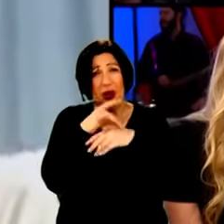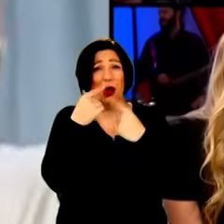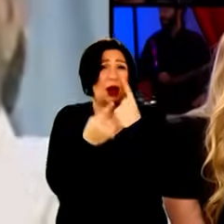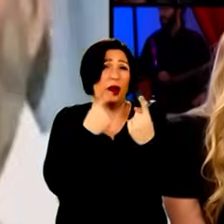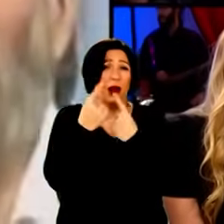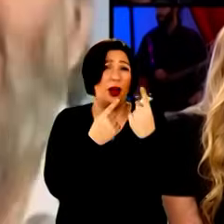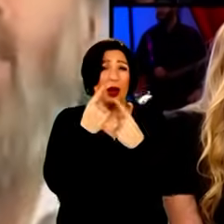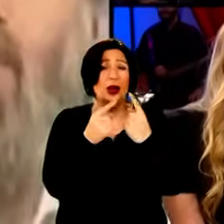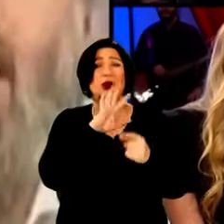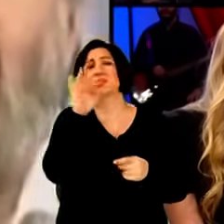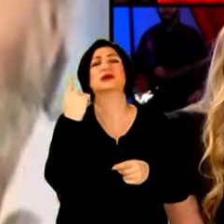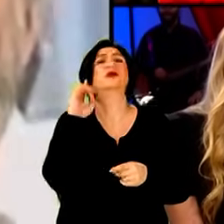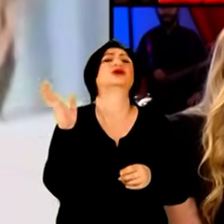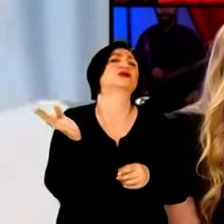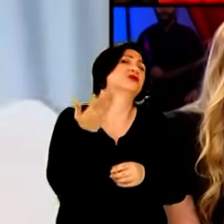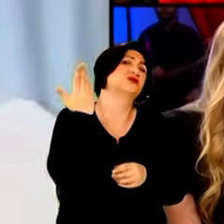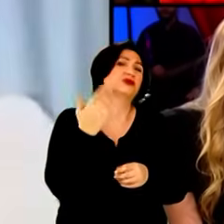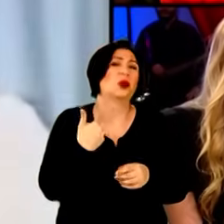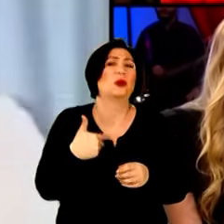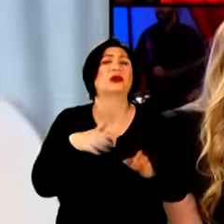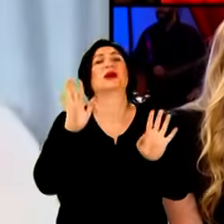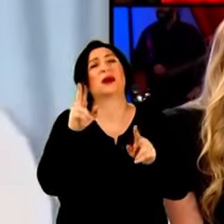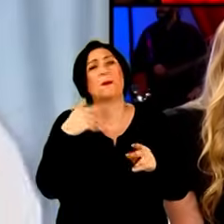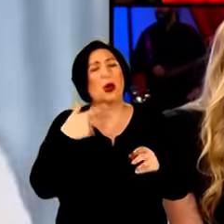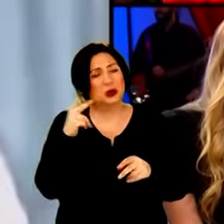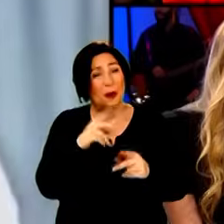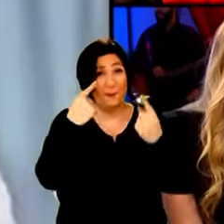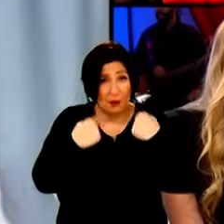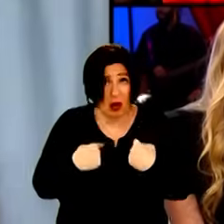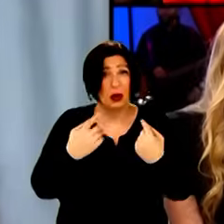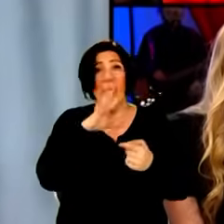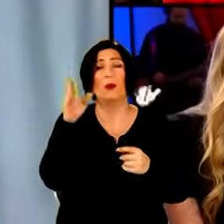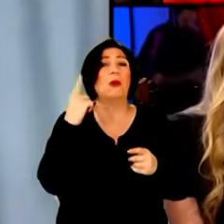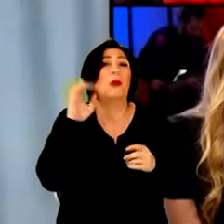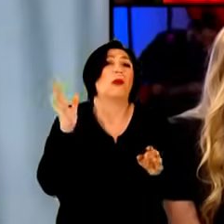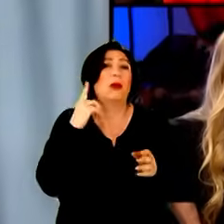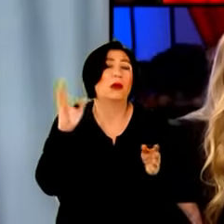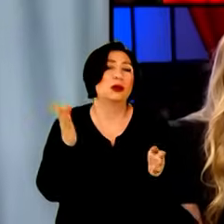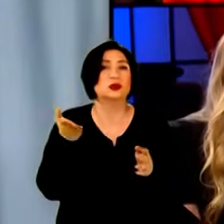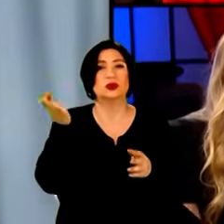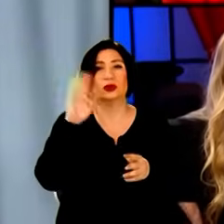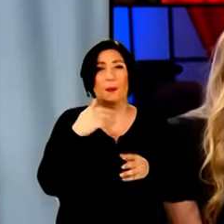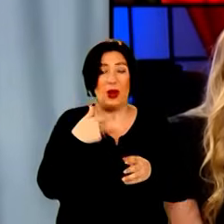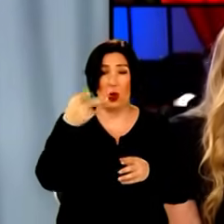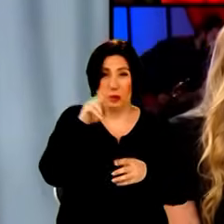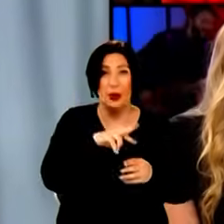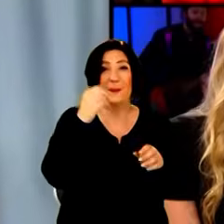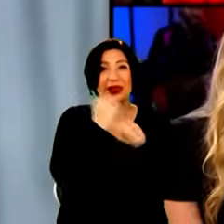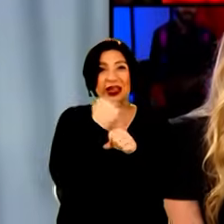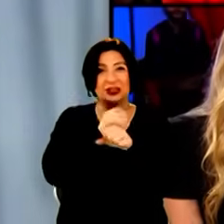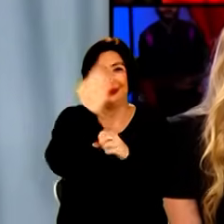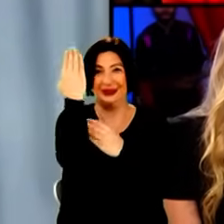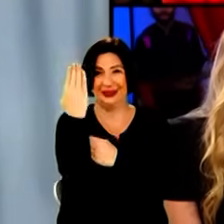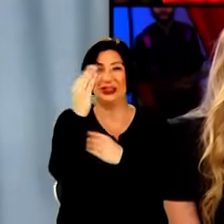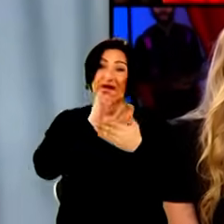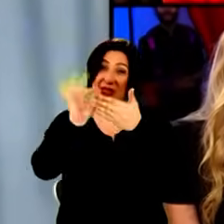diyormuş. Kimse dinlemiyormuş kendisini. Ben hastayım, ben öleceğim, bana bakın filan. Sonra demiş ben ölürsem mezar taşıma böyle